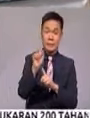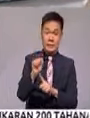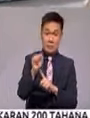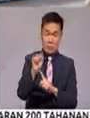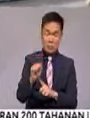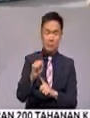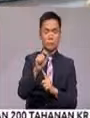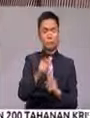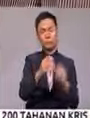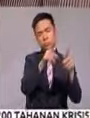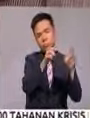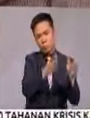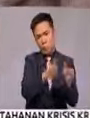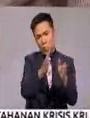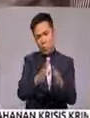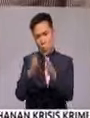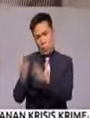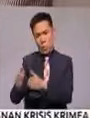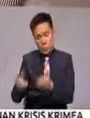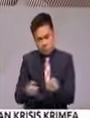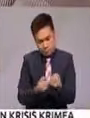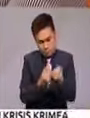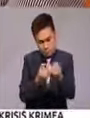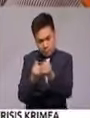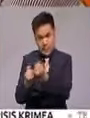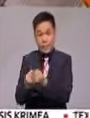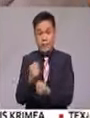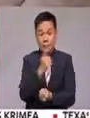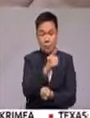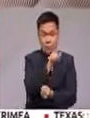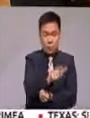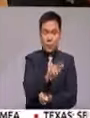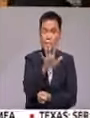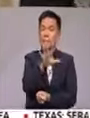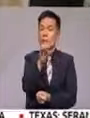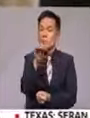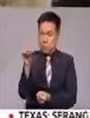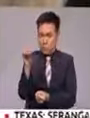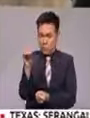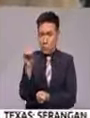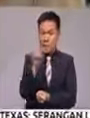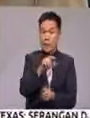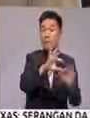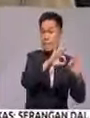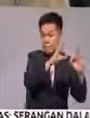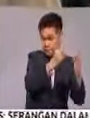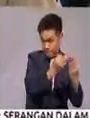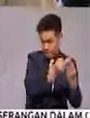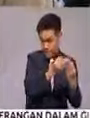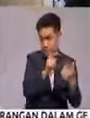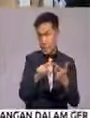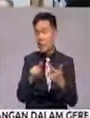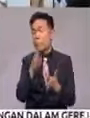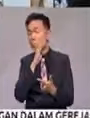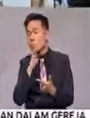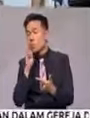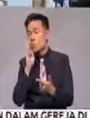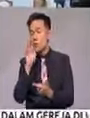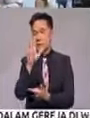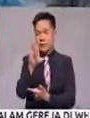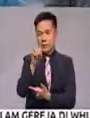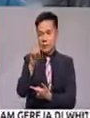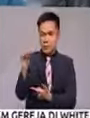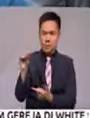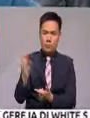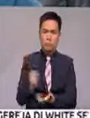penduduk terjejas turut menerima sumbangan wang tunai RM500 untuk yang berkeluarga, manakala bujang sebanyak